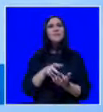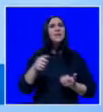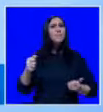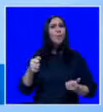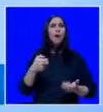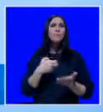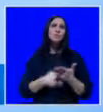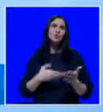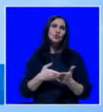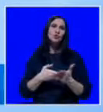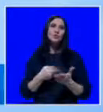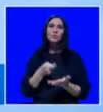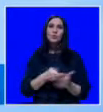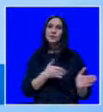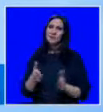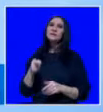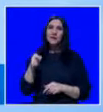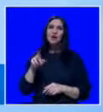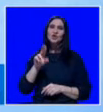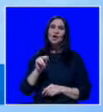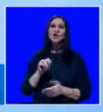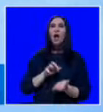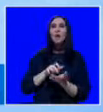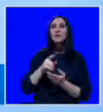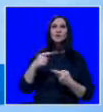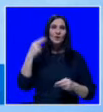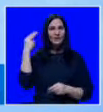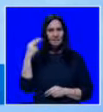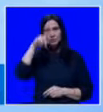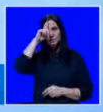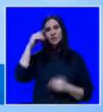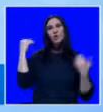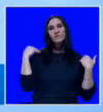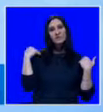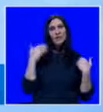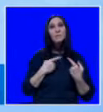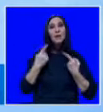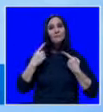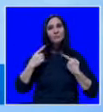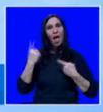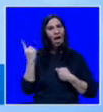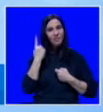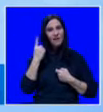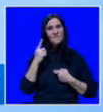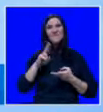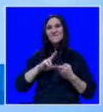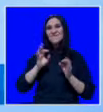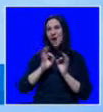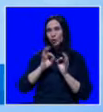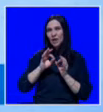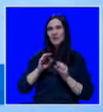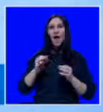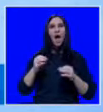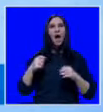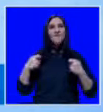платили. Калинките са друга тема, ще стигнем и до нея. Софийски университет има един факултет, физическия факултет, в който е направлението от